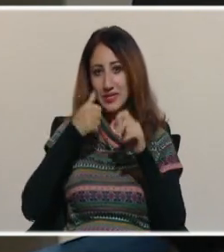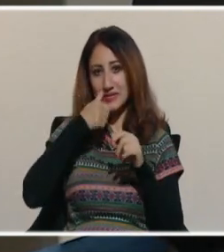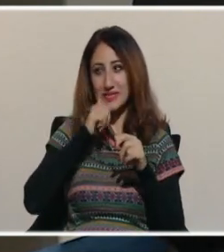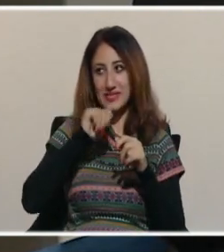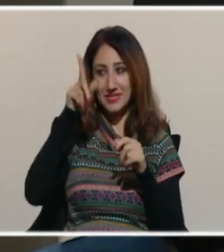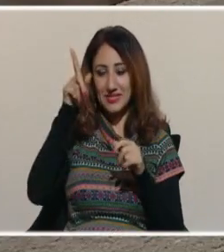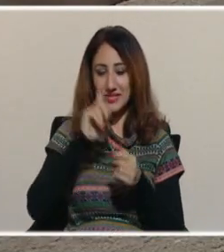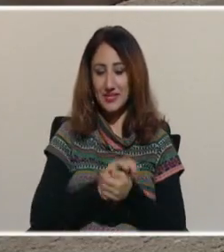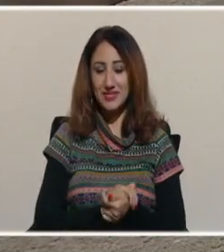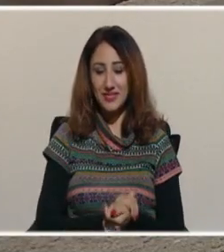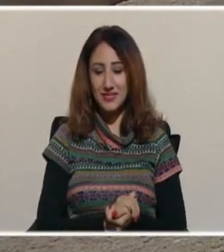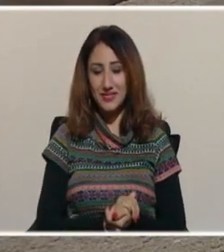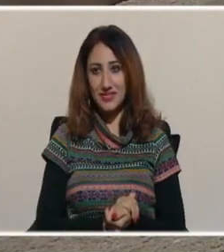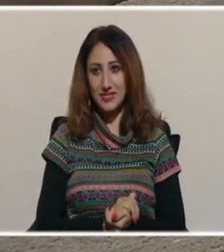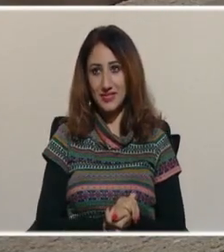اللي بعده.